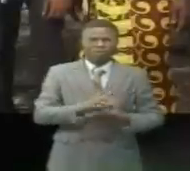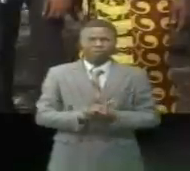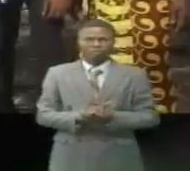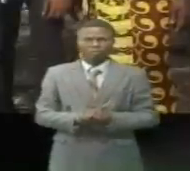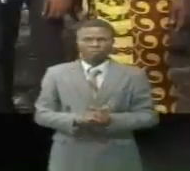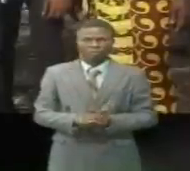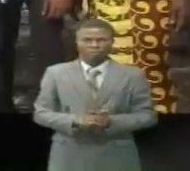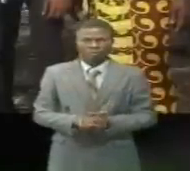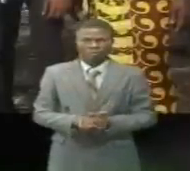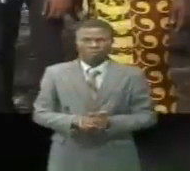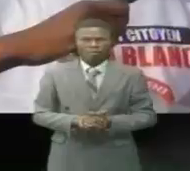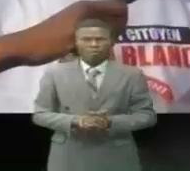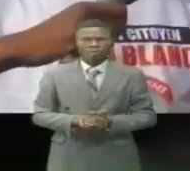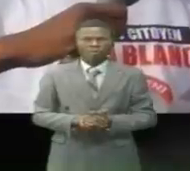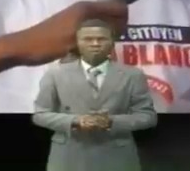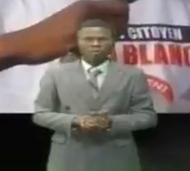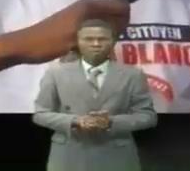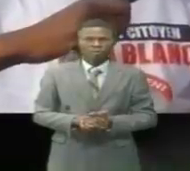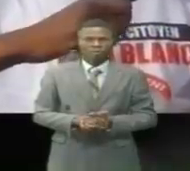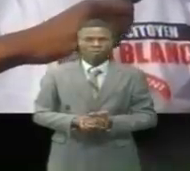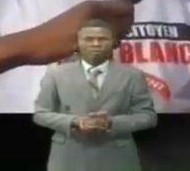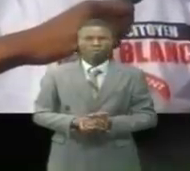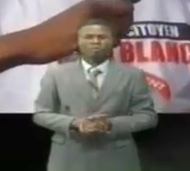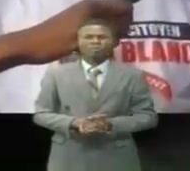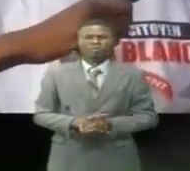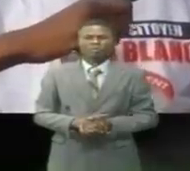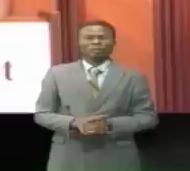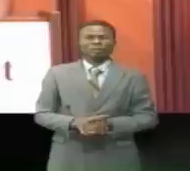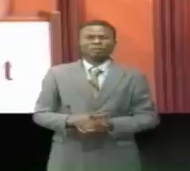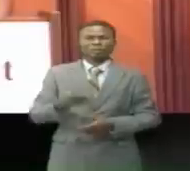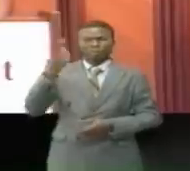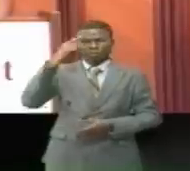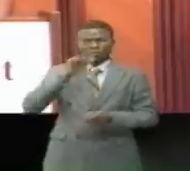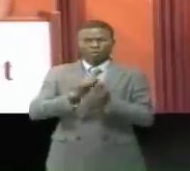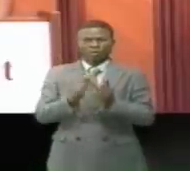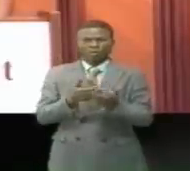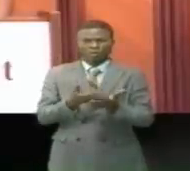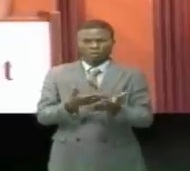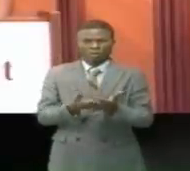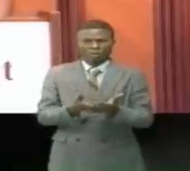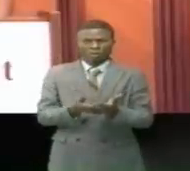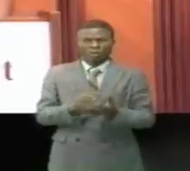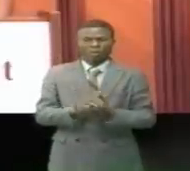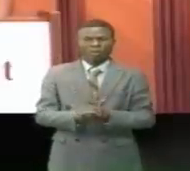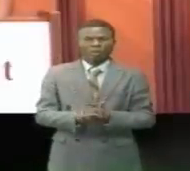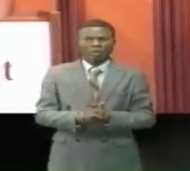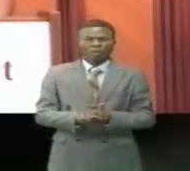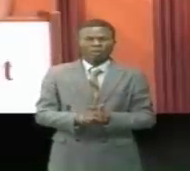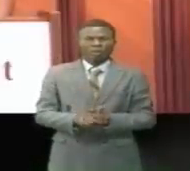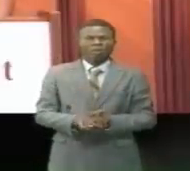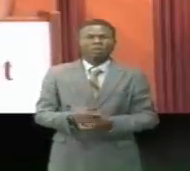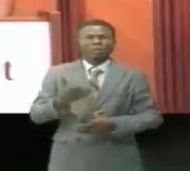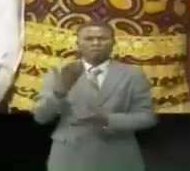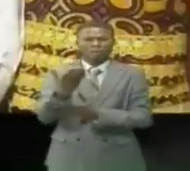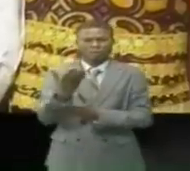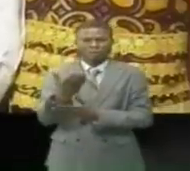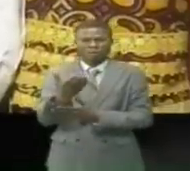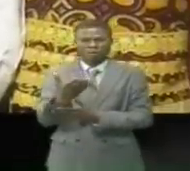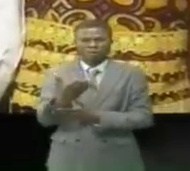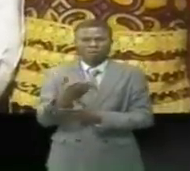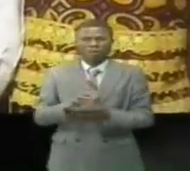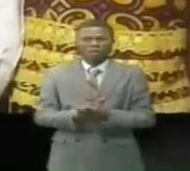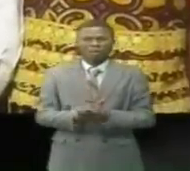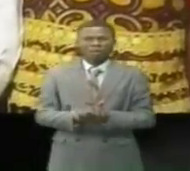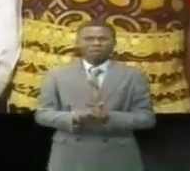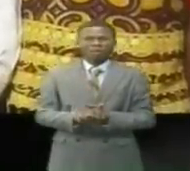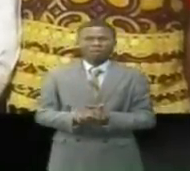Blanc a suivi avec une attention particulière le discours prononcé par Son Excellence, Monsieur